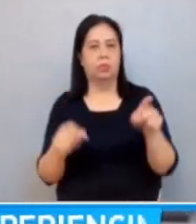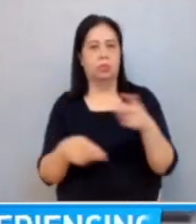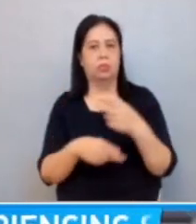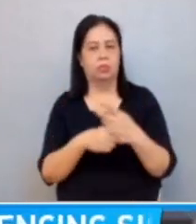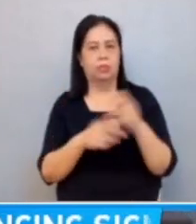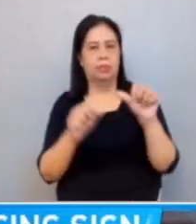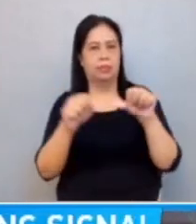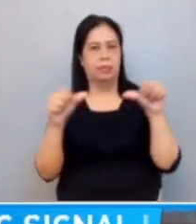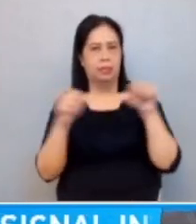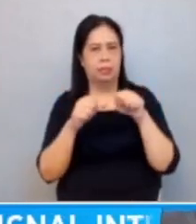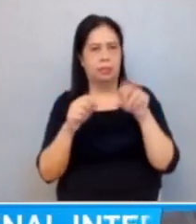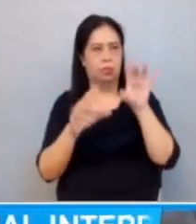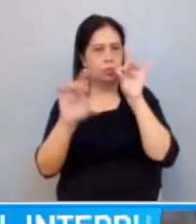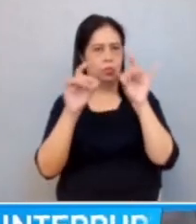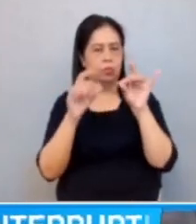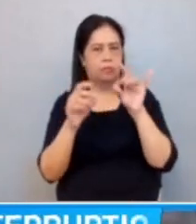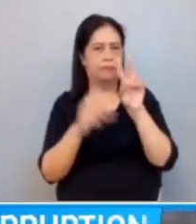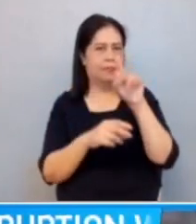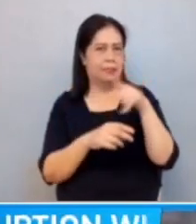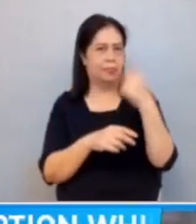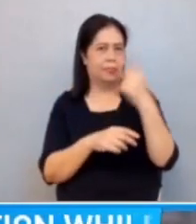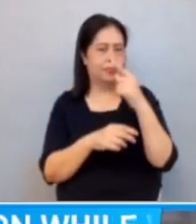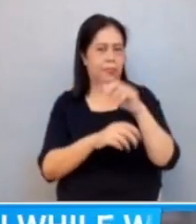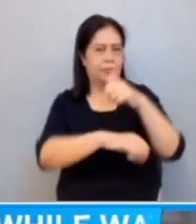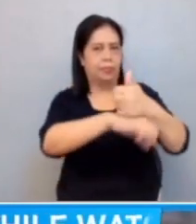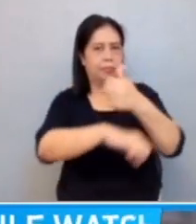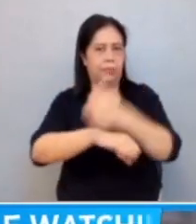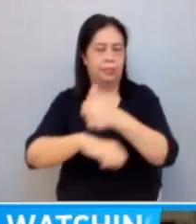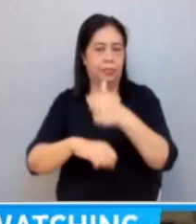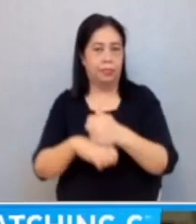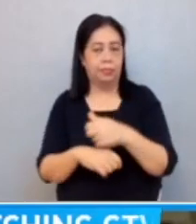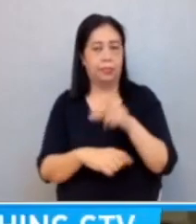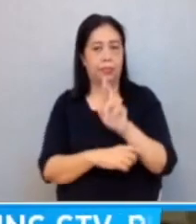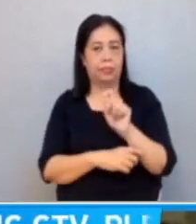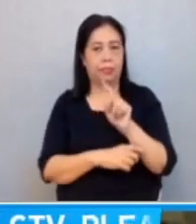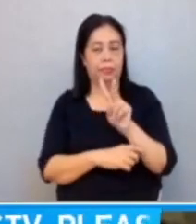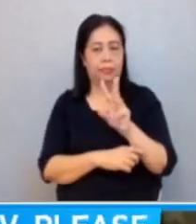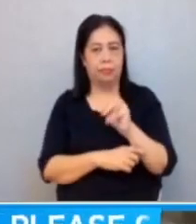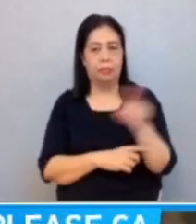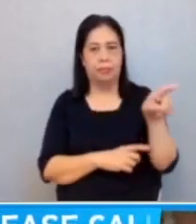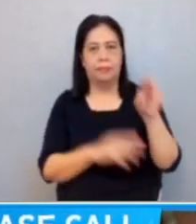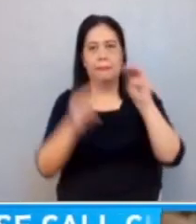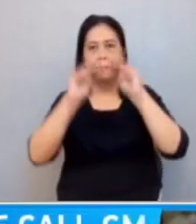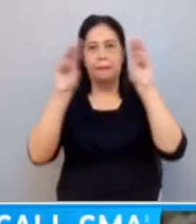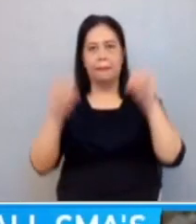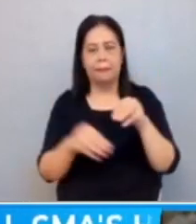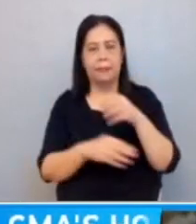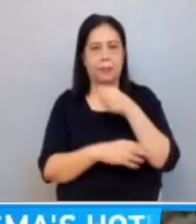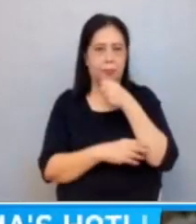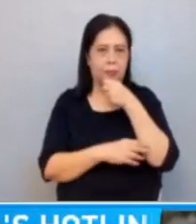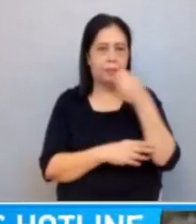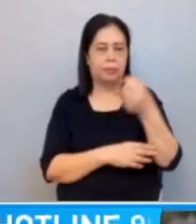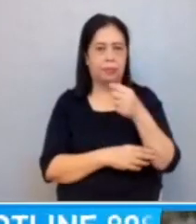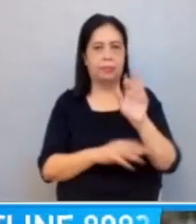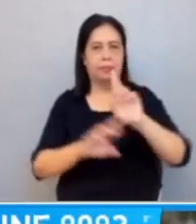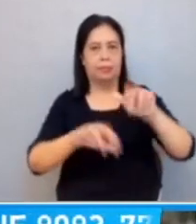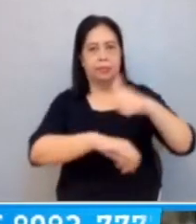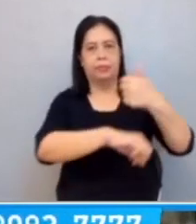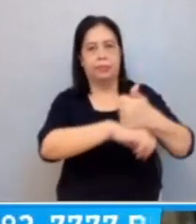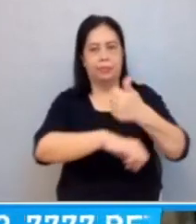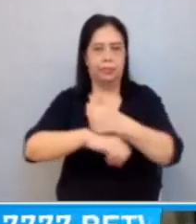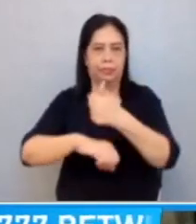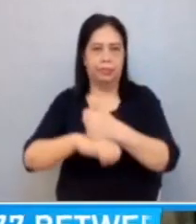ang mga pwedeng pumwesto sa mga lugar na ito. Ang RTVM o Radio TV Malacanang nagsaset up na rin sa media center ng kanilang